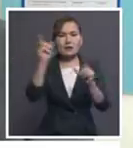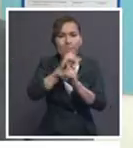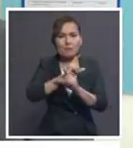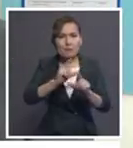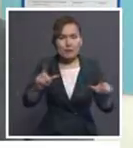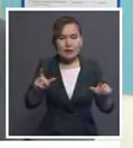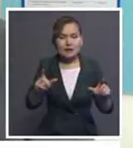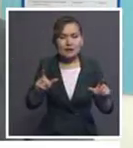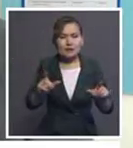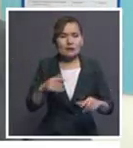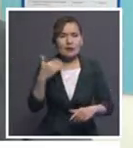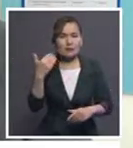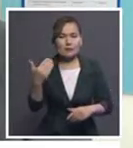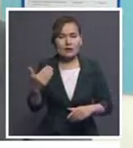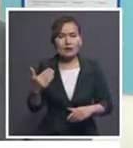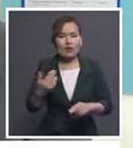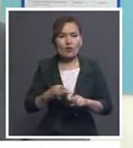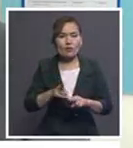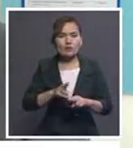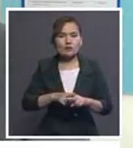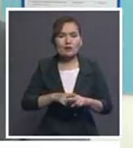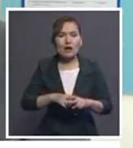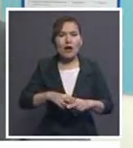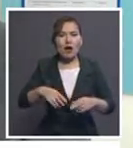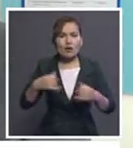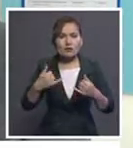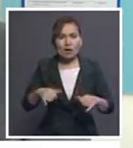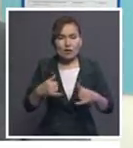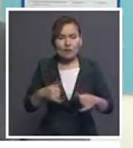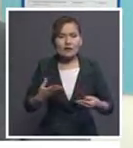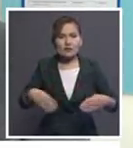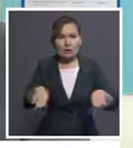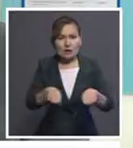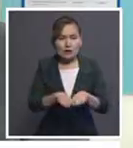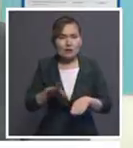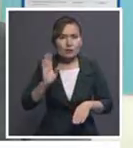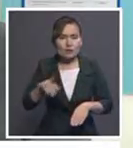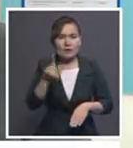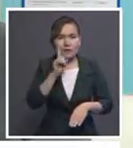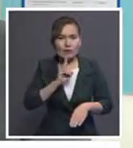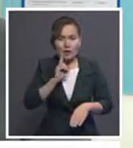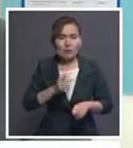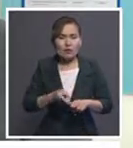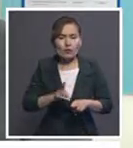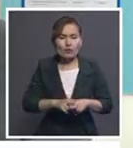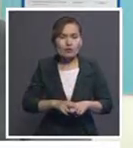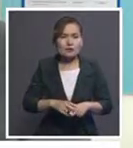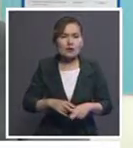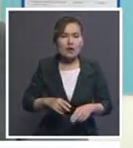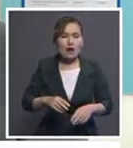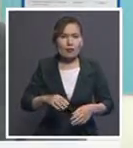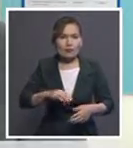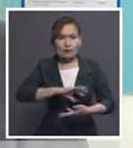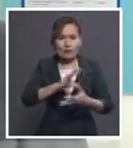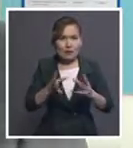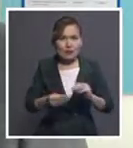басқаша процедураны, конкурс процедураны жасаймыз. И әрине, бұл басқа арендатормен бұл мәселені тез шешуге